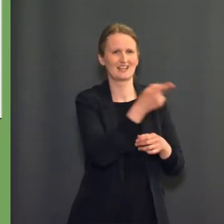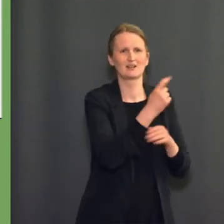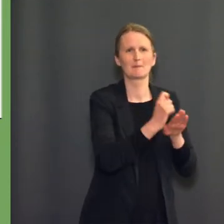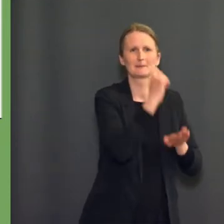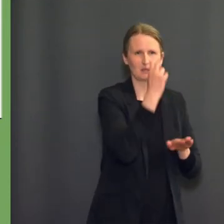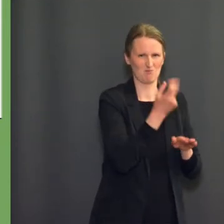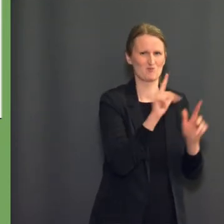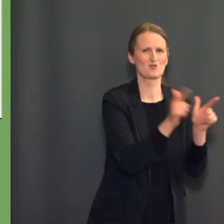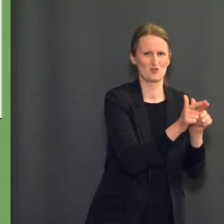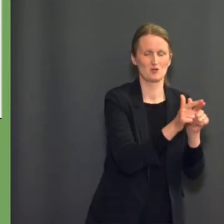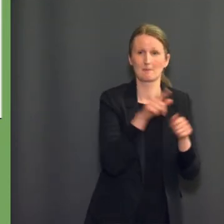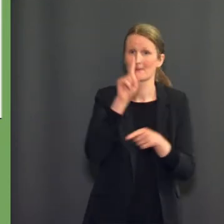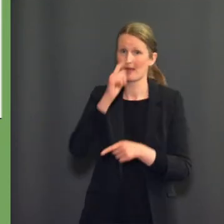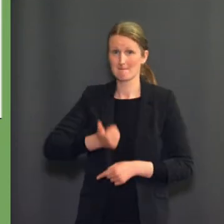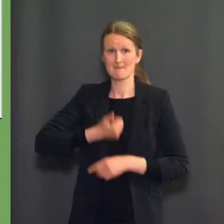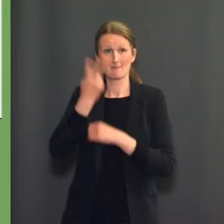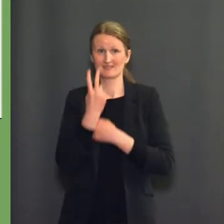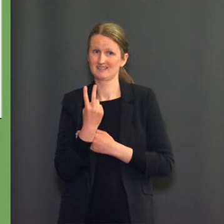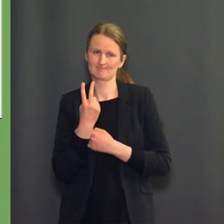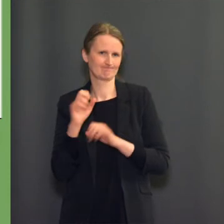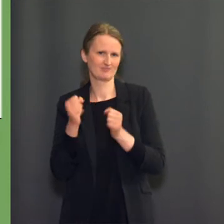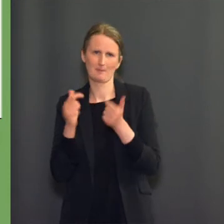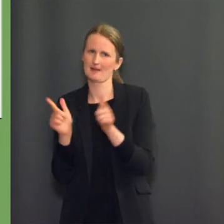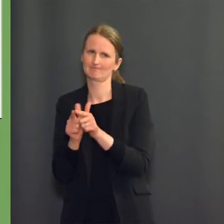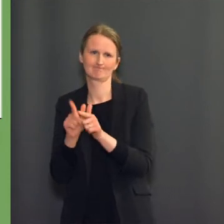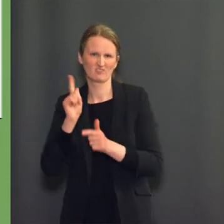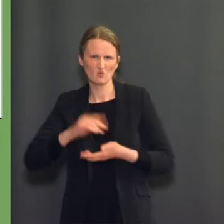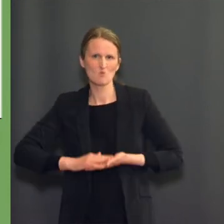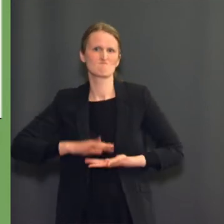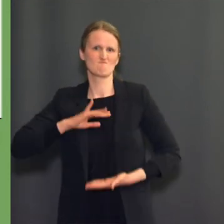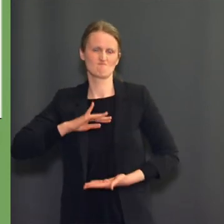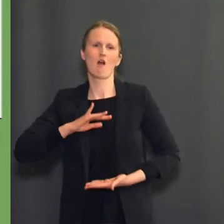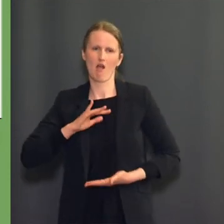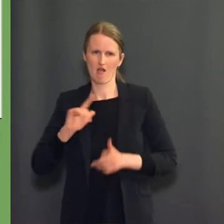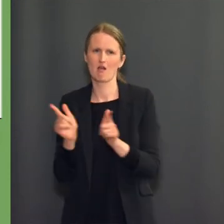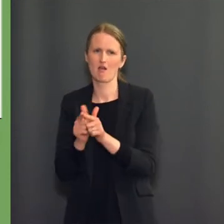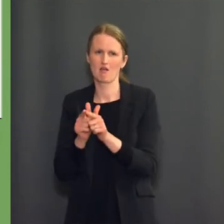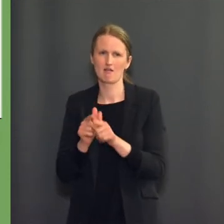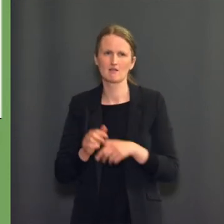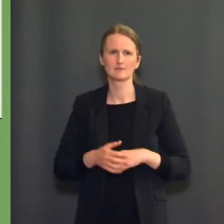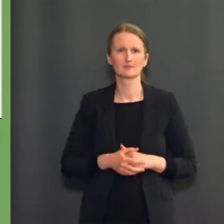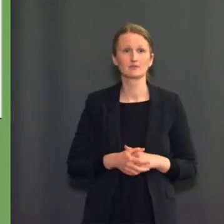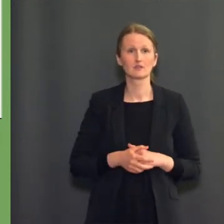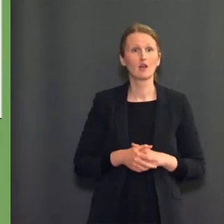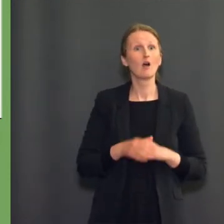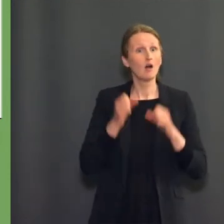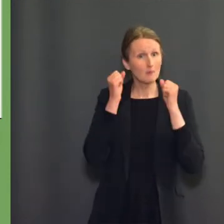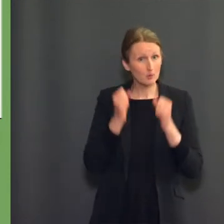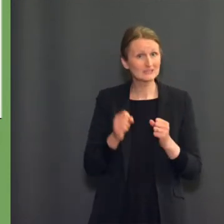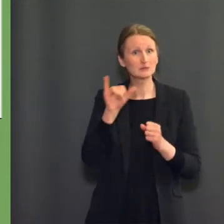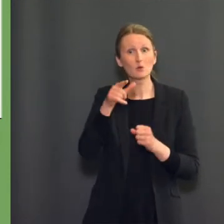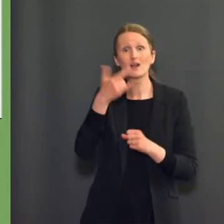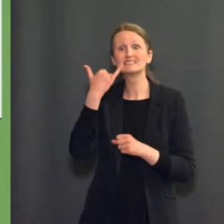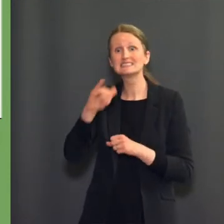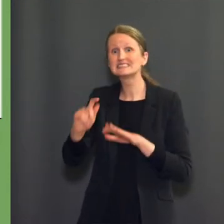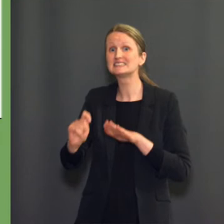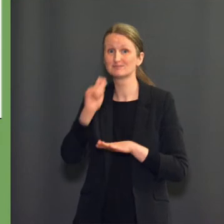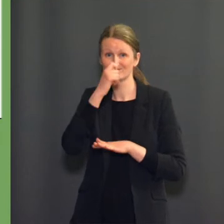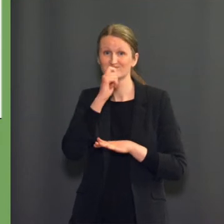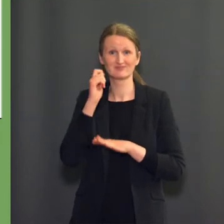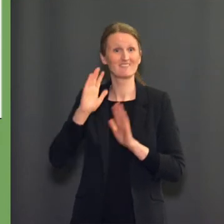fin d'infection. Donc, un autotest ne détecte une infection lorsqu'elle est à son apogée, à son